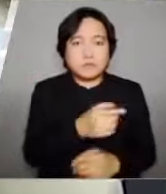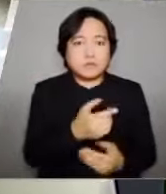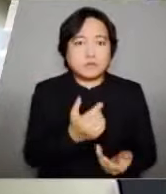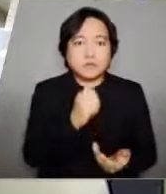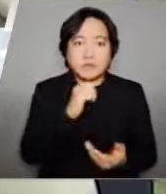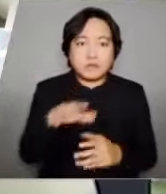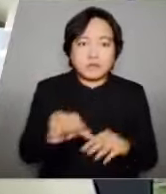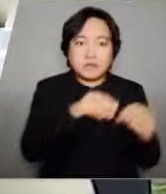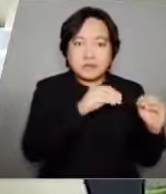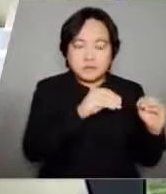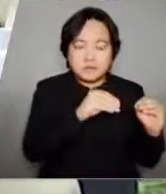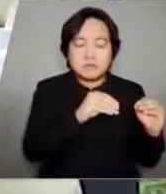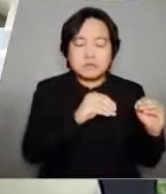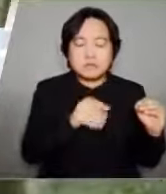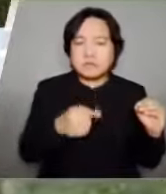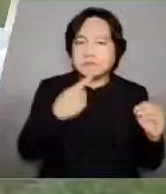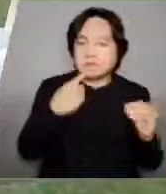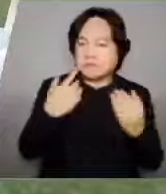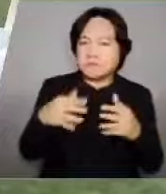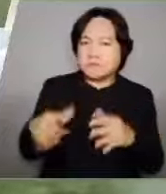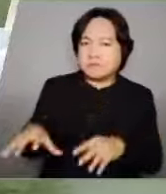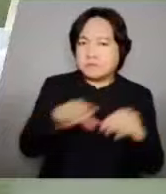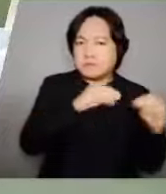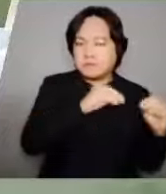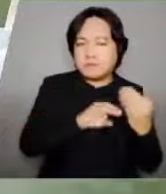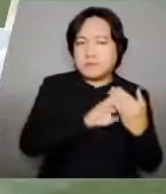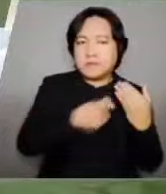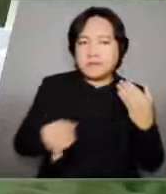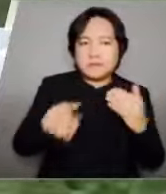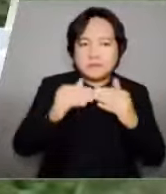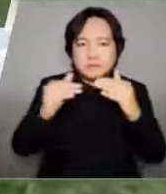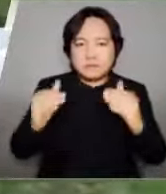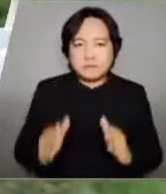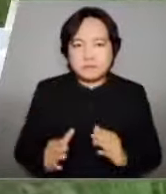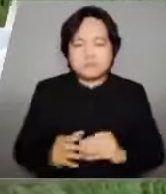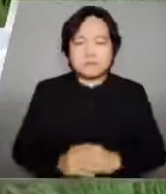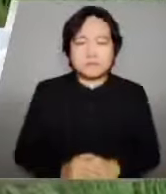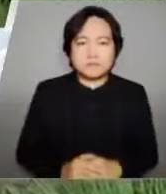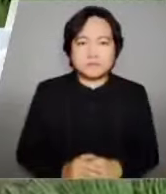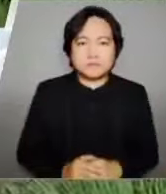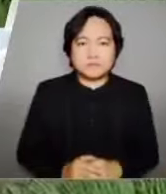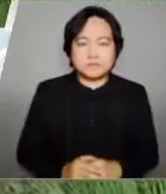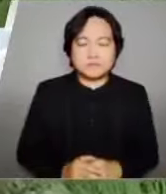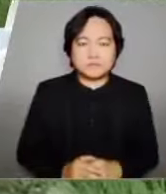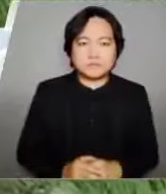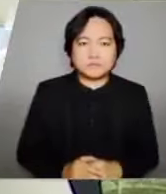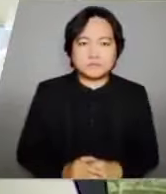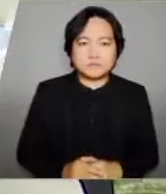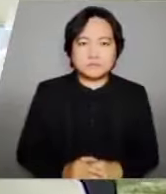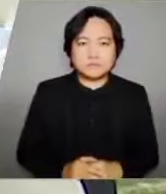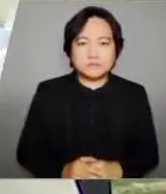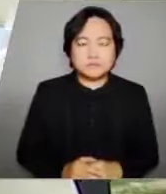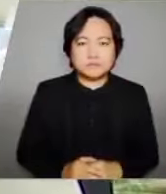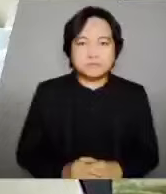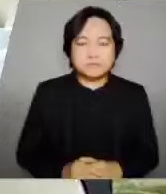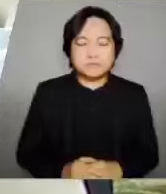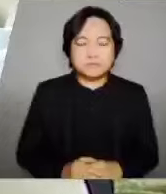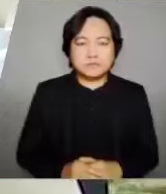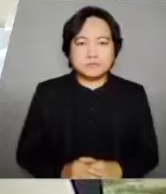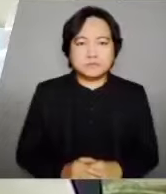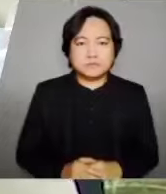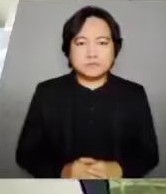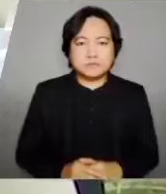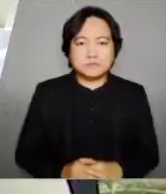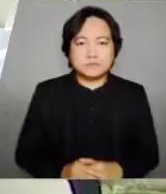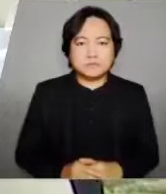Nakalikas na kami. Uh-huh. Nagbalik lang ako sa bahay ko. Kailan po yan tingin yung upa? Tagal pa yan, mga makaabutin pa yan ng